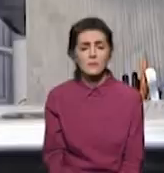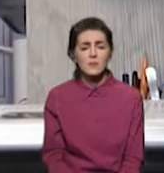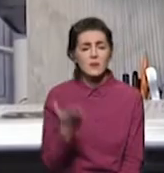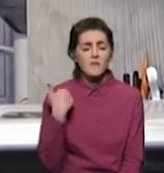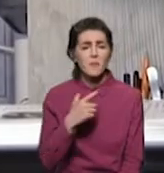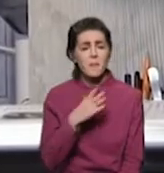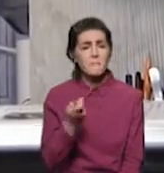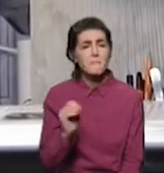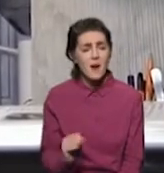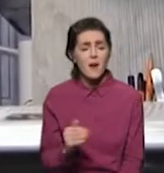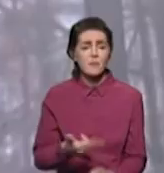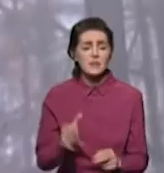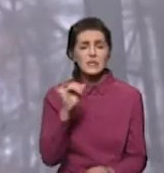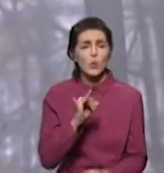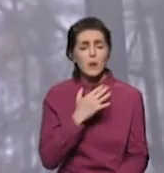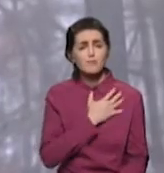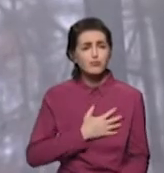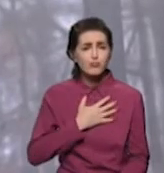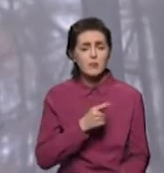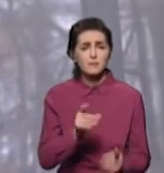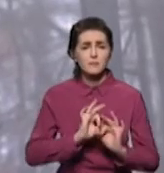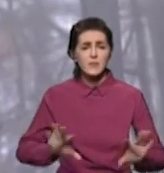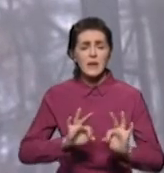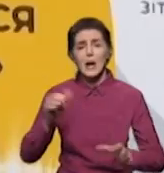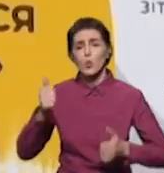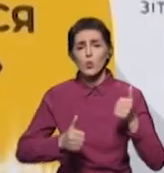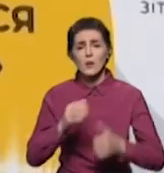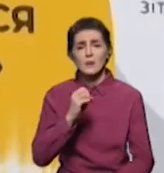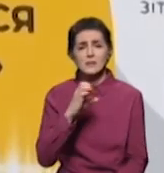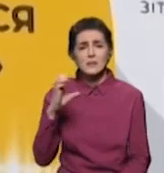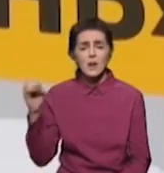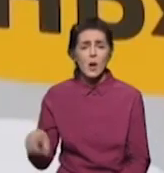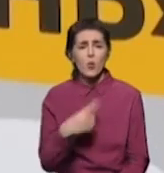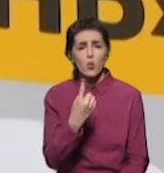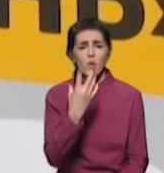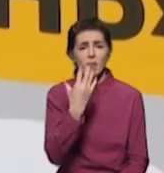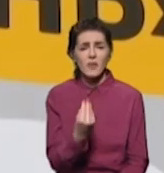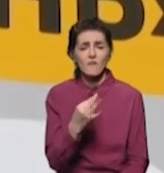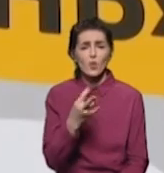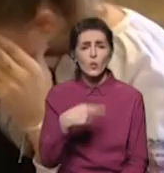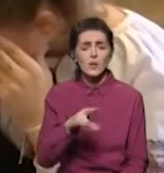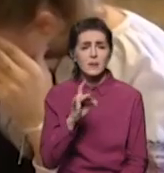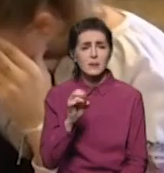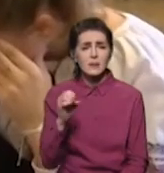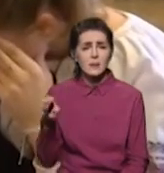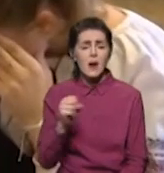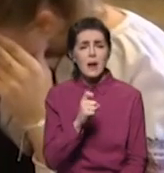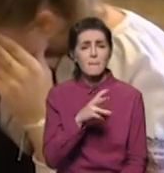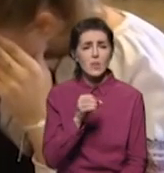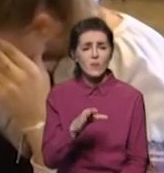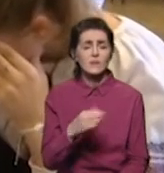тогда. Історію про пережите Сашко розповів на конкурсі «Есе. Один день» фонду Ріната Ахметова серед